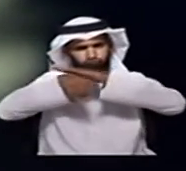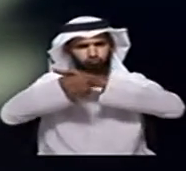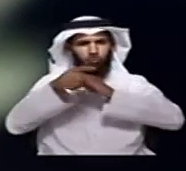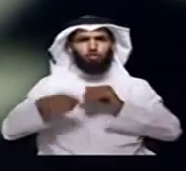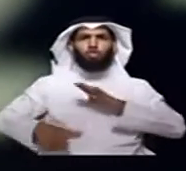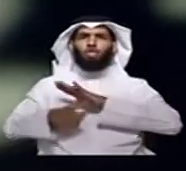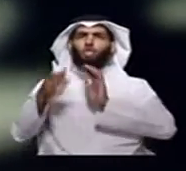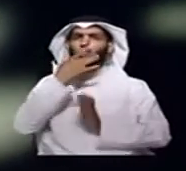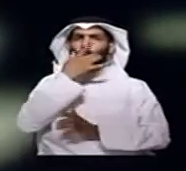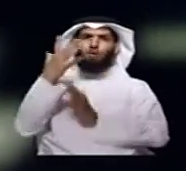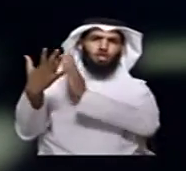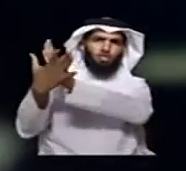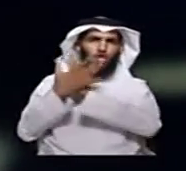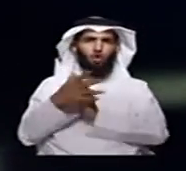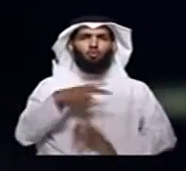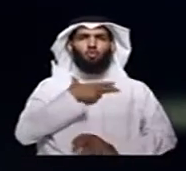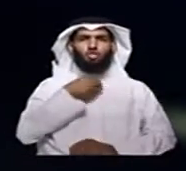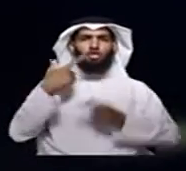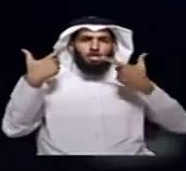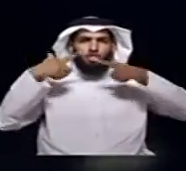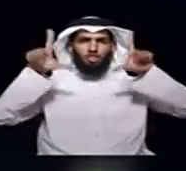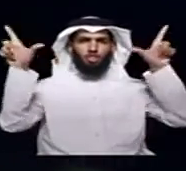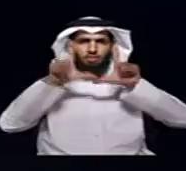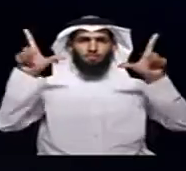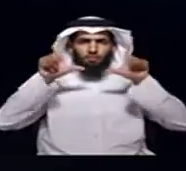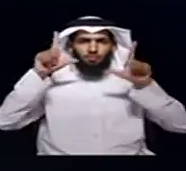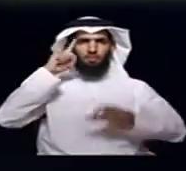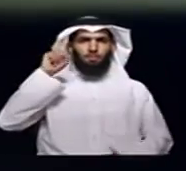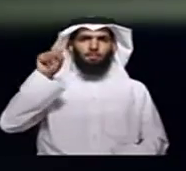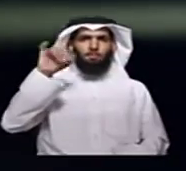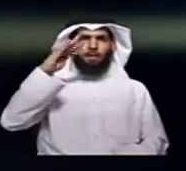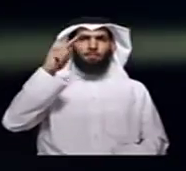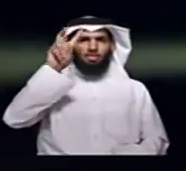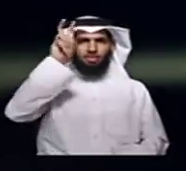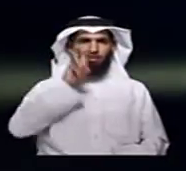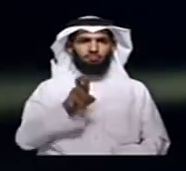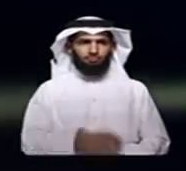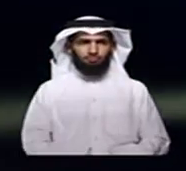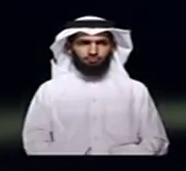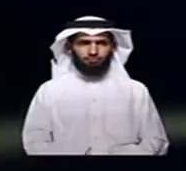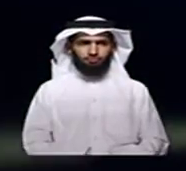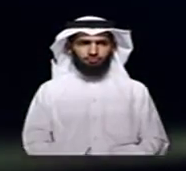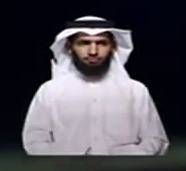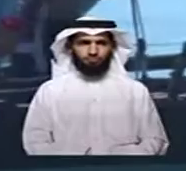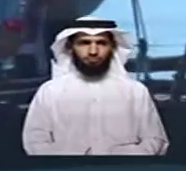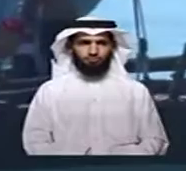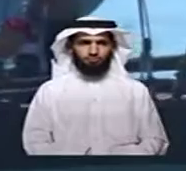ورعاه، وبحضور وزير الإعلام ووزير الدولة لشؤون الشباب محمد ناصر الجبري.